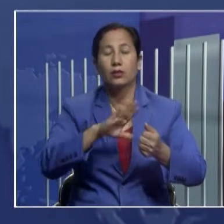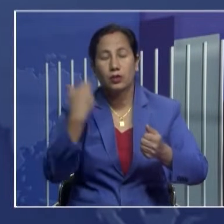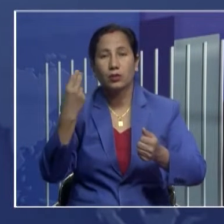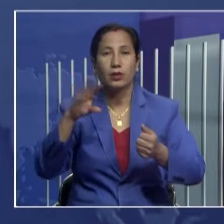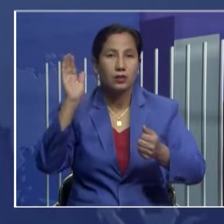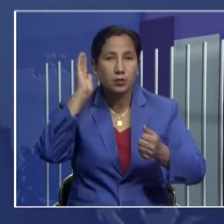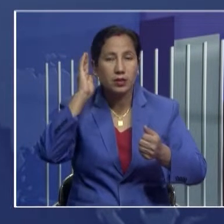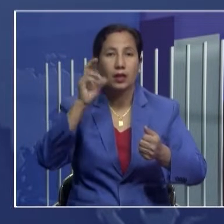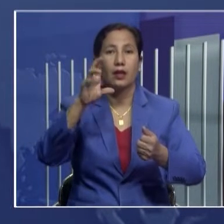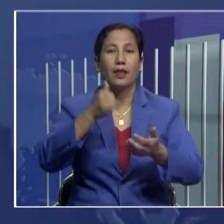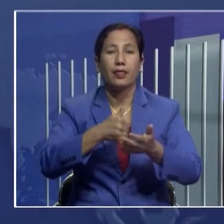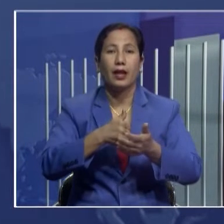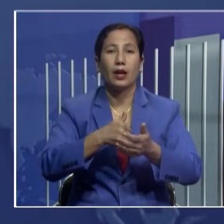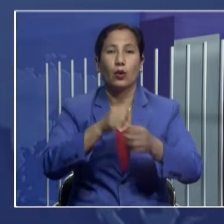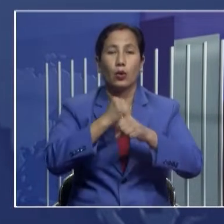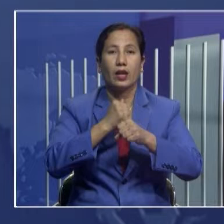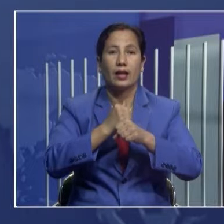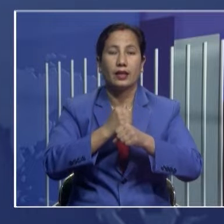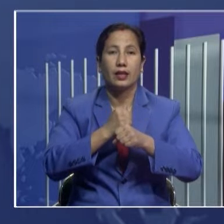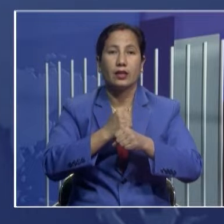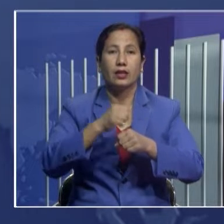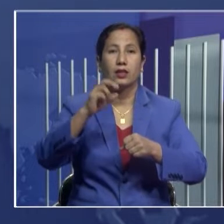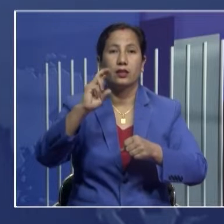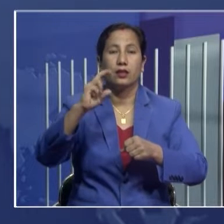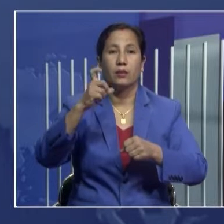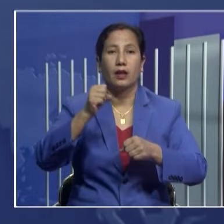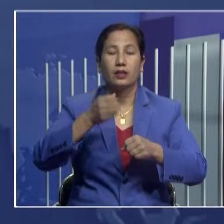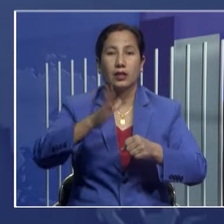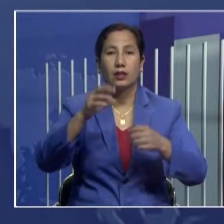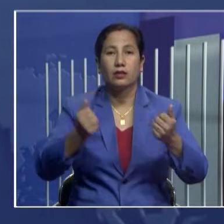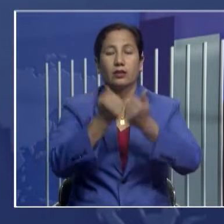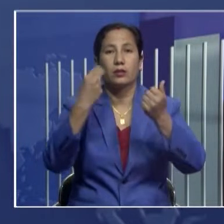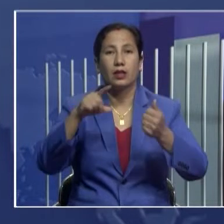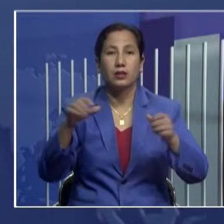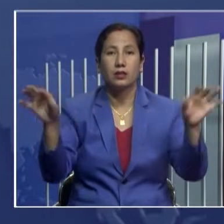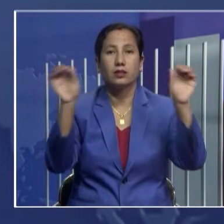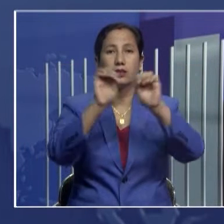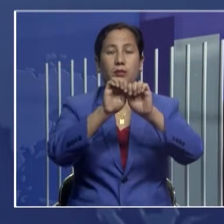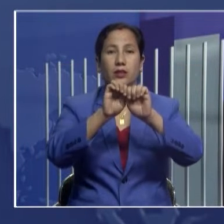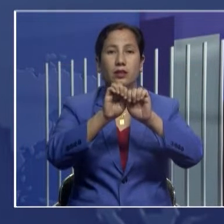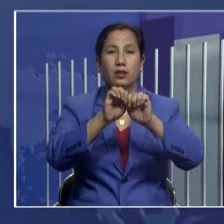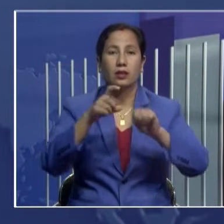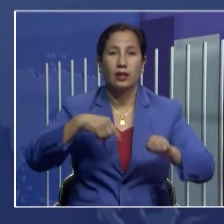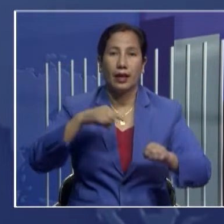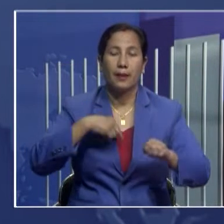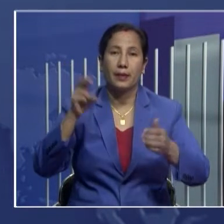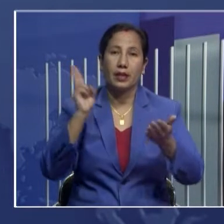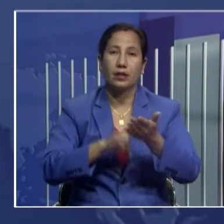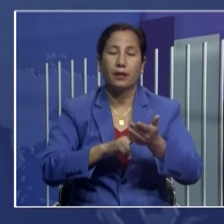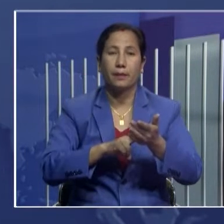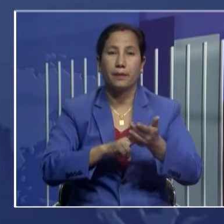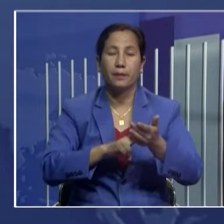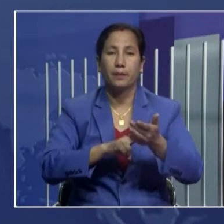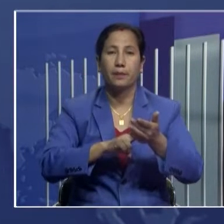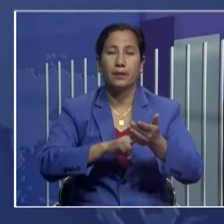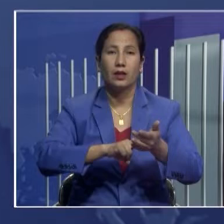दाङको घोराहीदेखि थबाङ जाँदै गरेको बस दुर्घटना भएको भनेर प्रारम्भिक जानकारी छ। यस सम्बन्धी हामी थप अपडेट हाम्रा